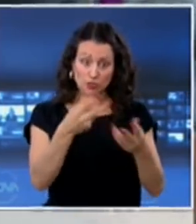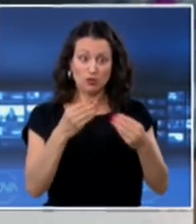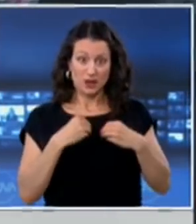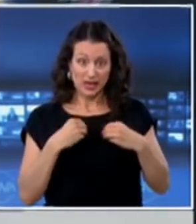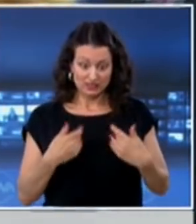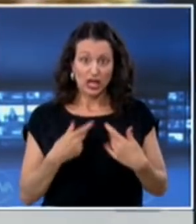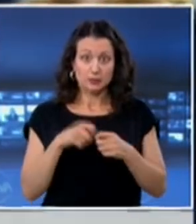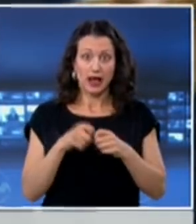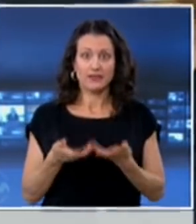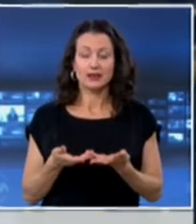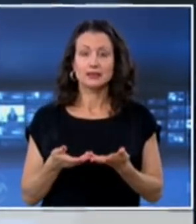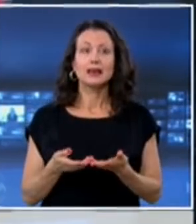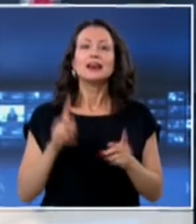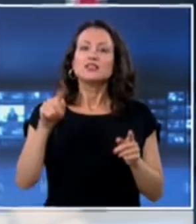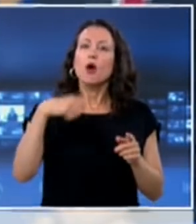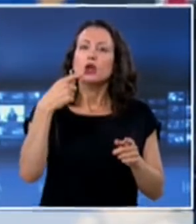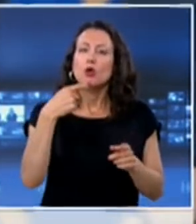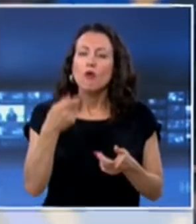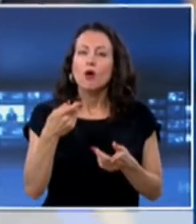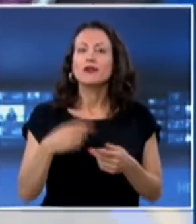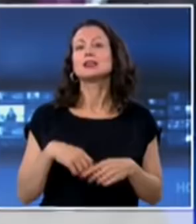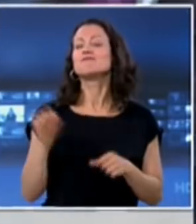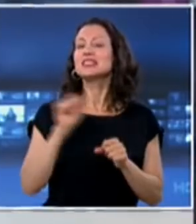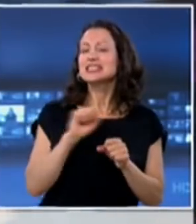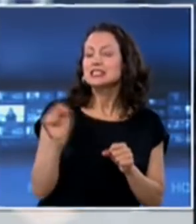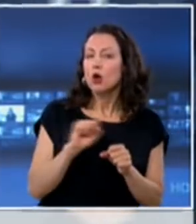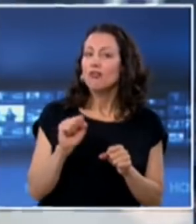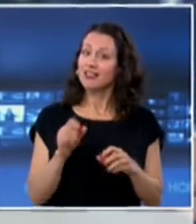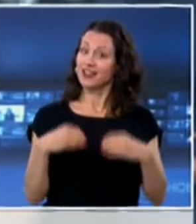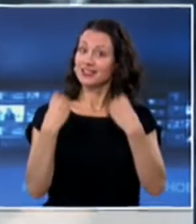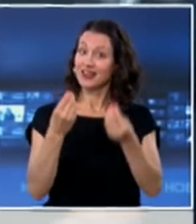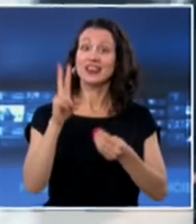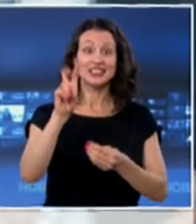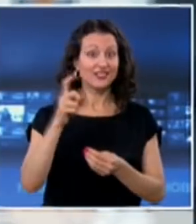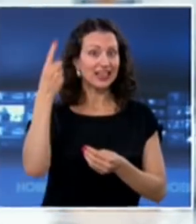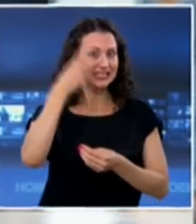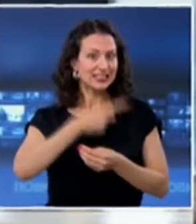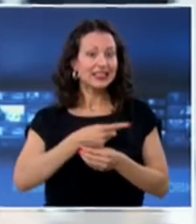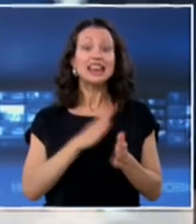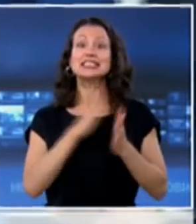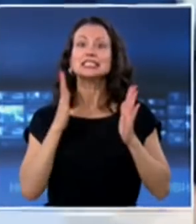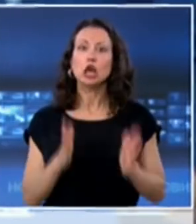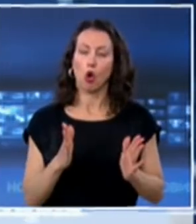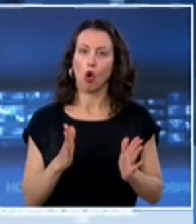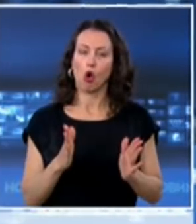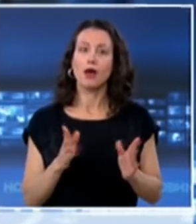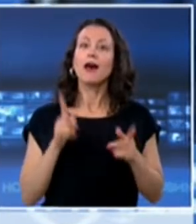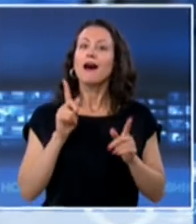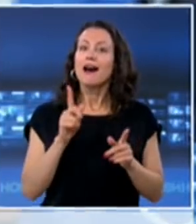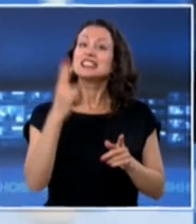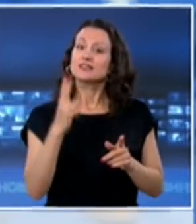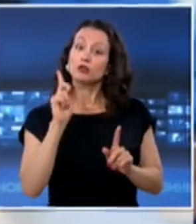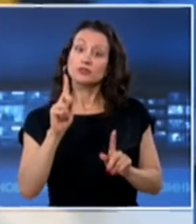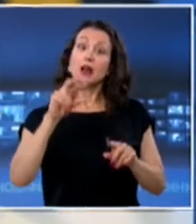Чрез декларацията обаче застрахователните служители дават 20 дни срок на лидера на Републиканци за България, които да даде обяснение